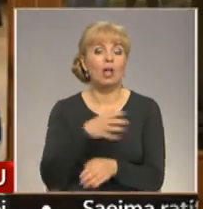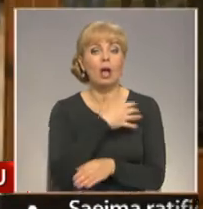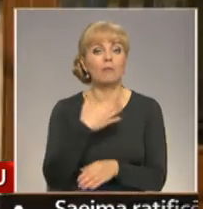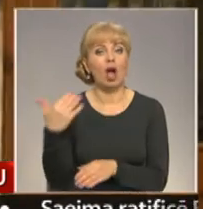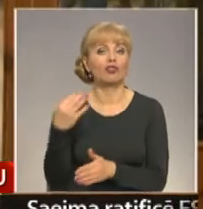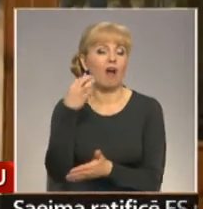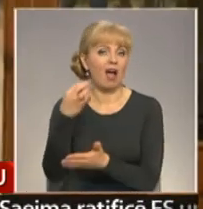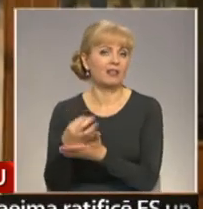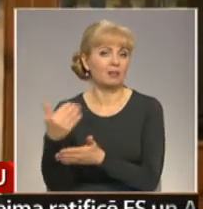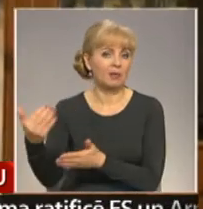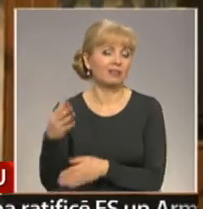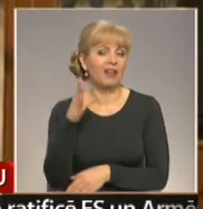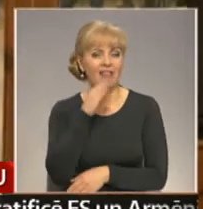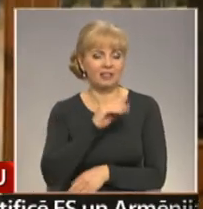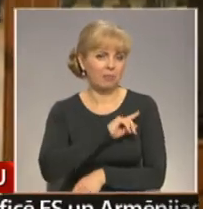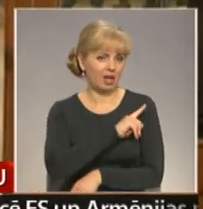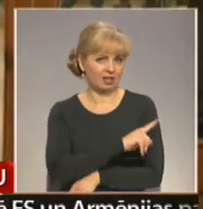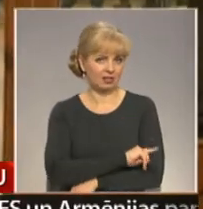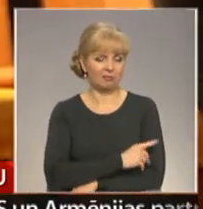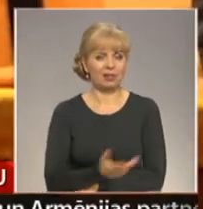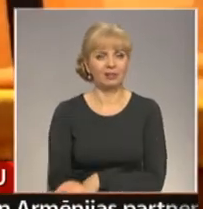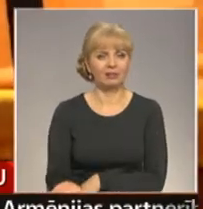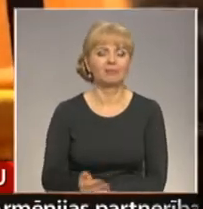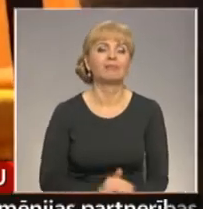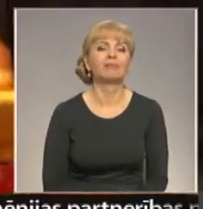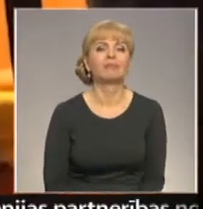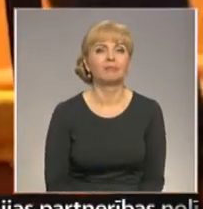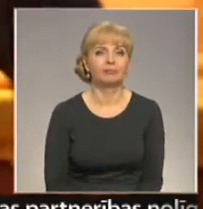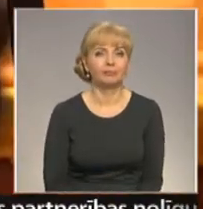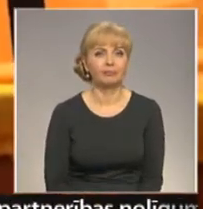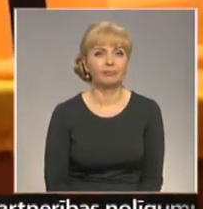kas lielākajā daļā gadījumu nespēja to izpildīt. Jānis Spruģis, Cins, Elvijs Puķeits, TV Kurzeme.